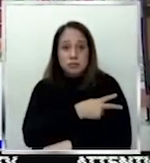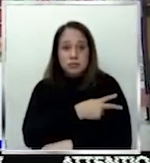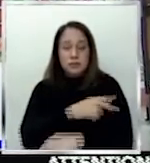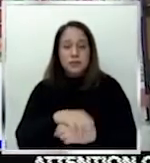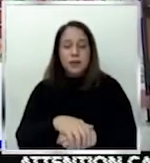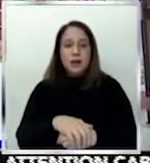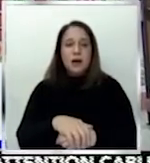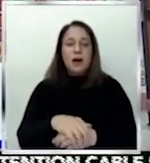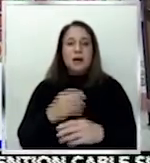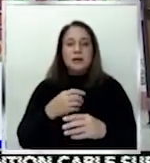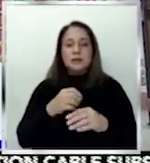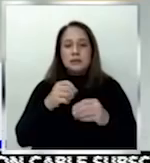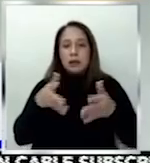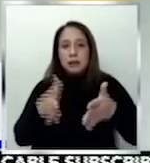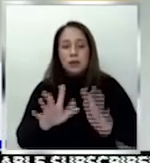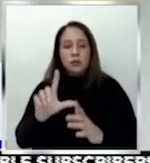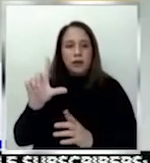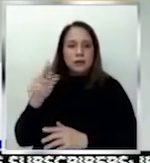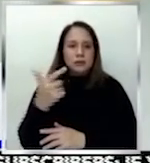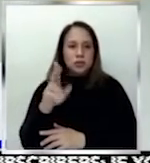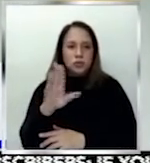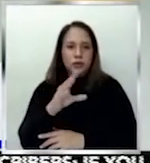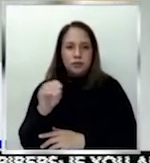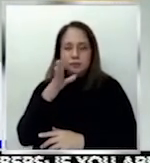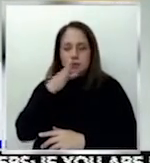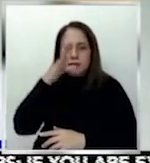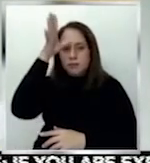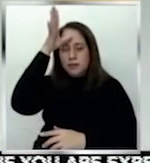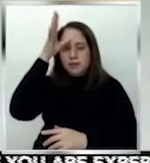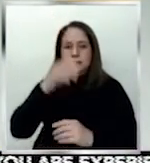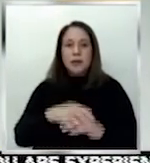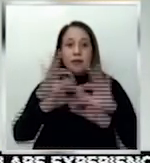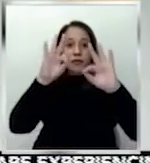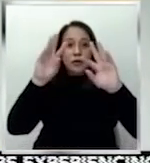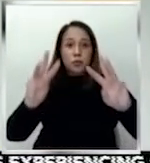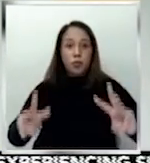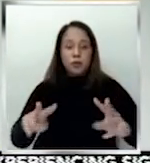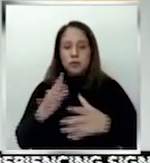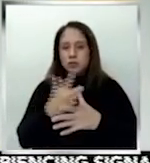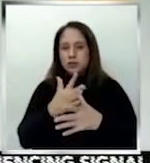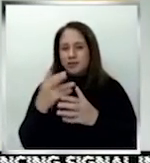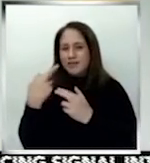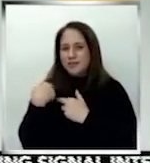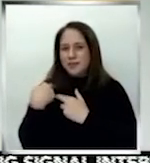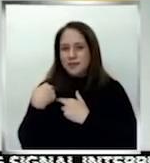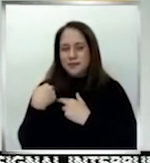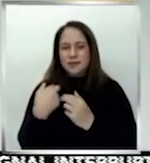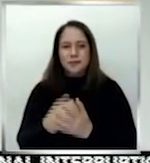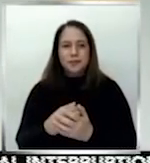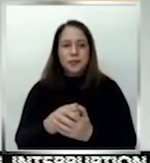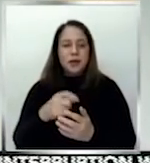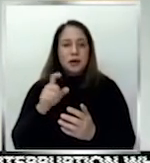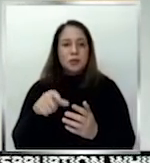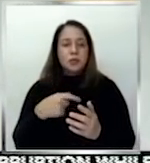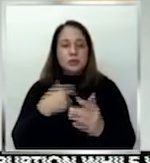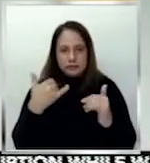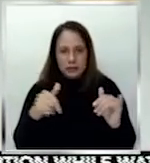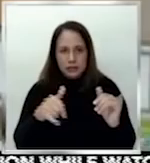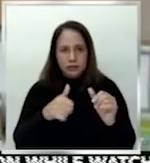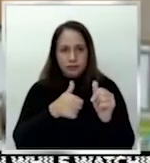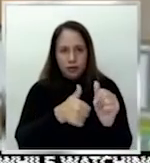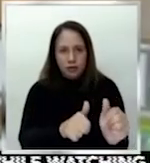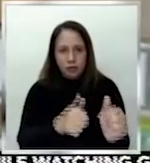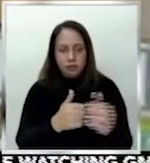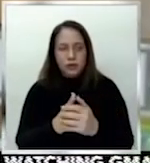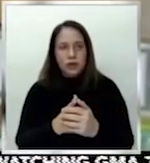ng LGU at magulang. Yung ating framework of shared responsibility ay pinapairal pa rin namin. So we still